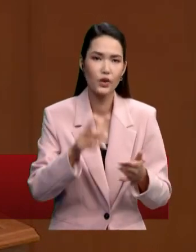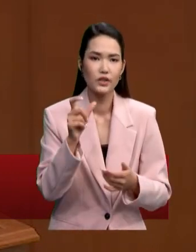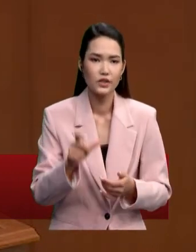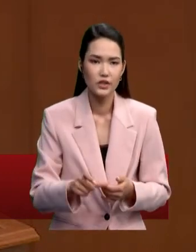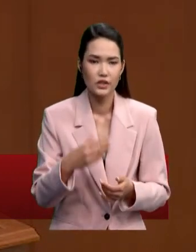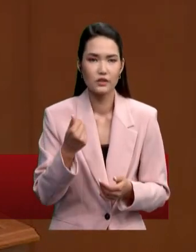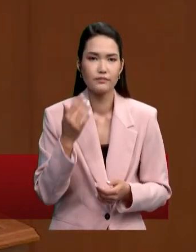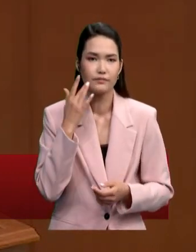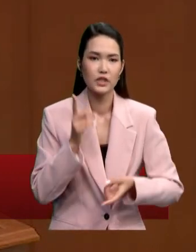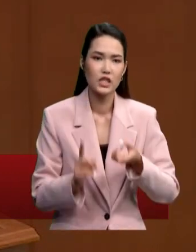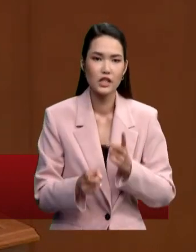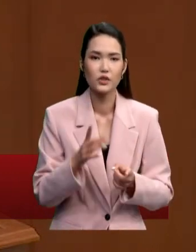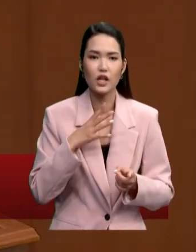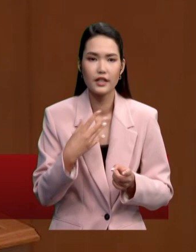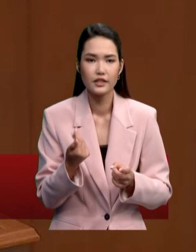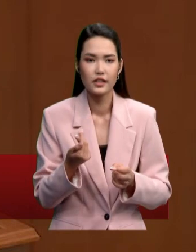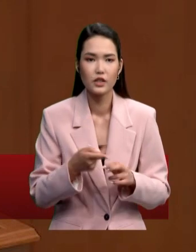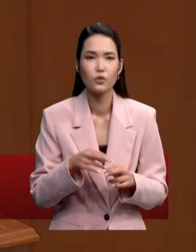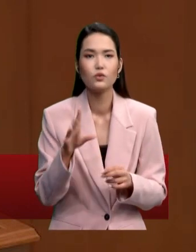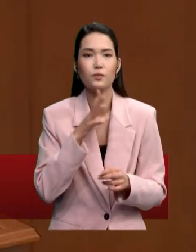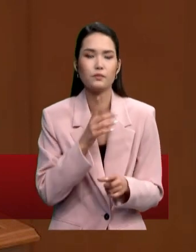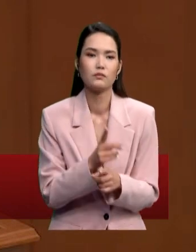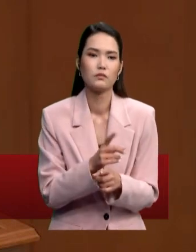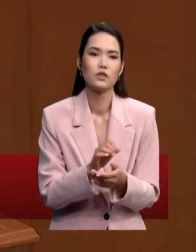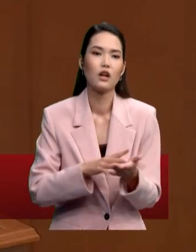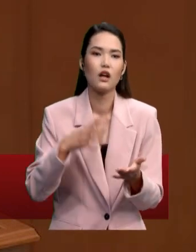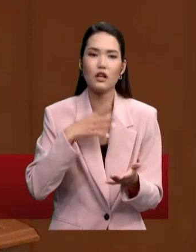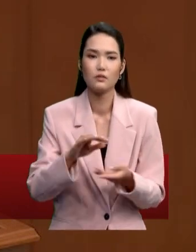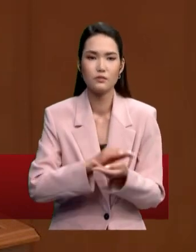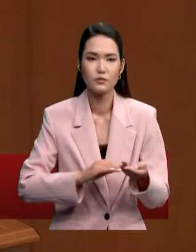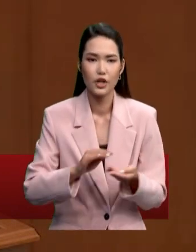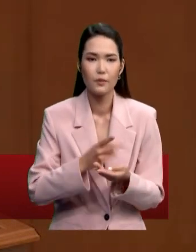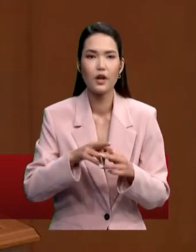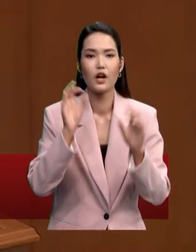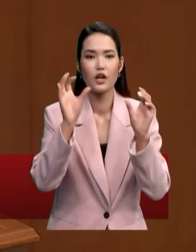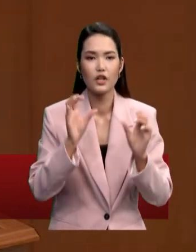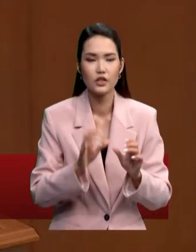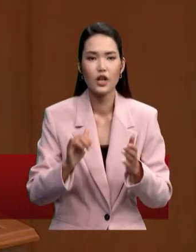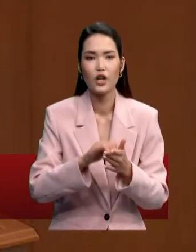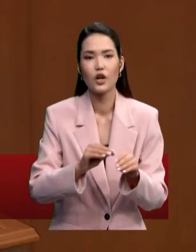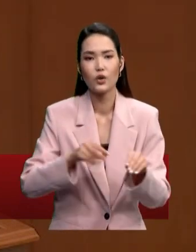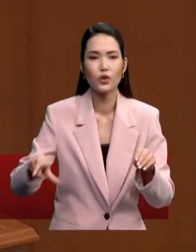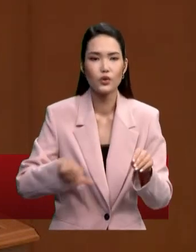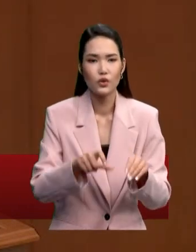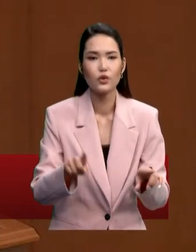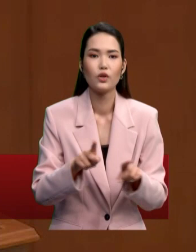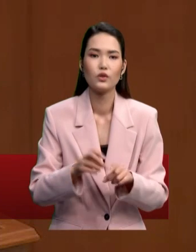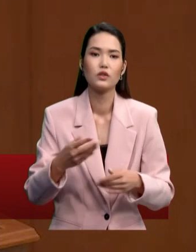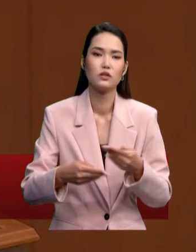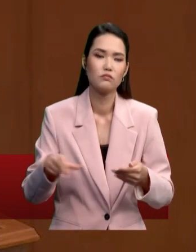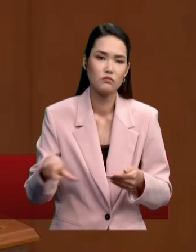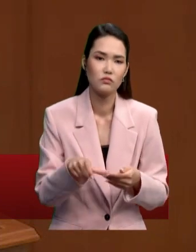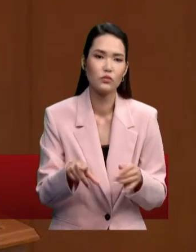которому нанесли травмы. Вот здесь прежде всего о пешеходах идет речь. Там, где водитель электросамоката в ситуации на дорогах, там они как водители автомобилей, в